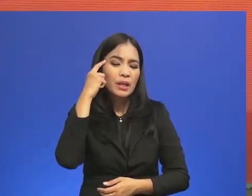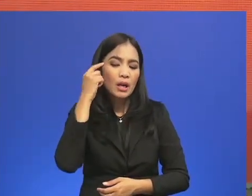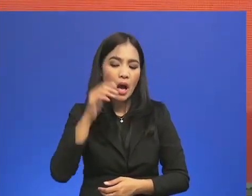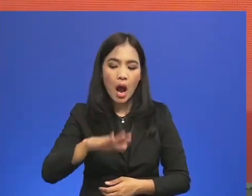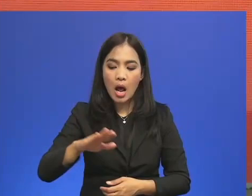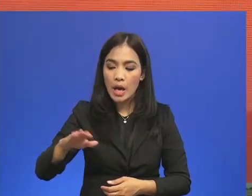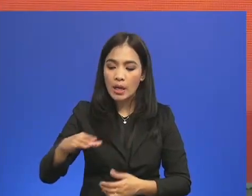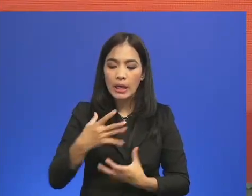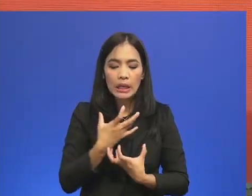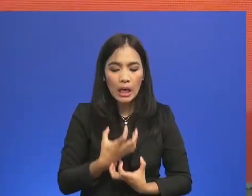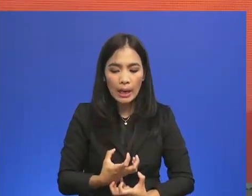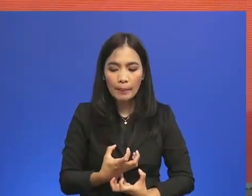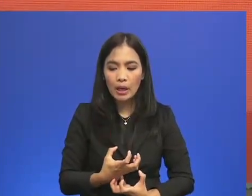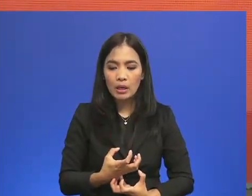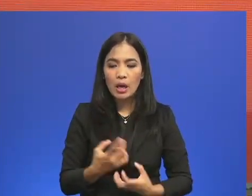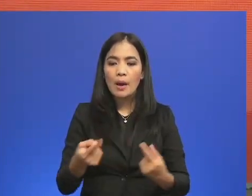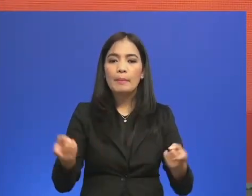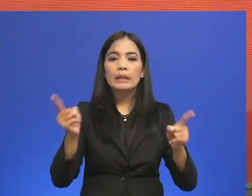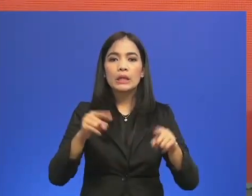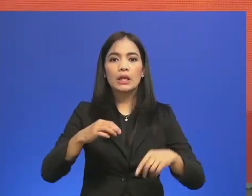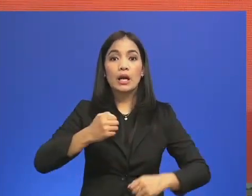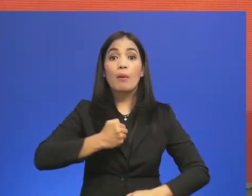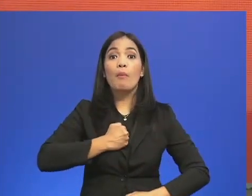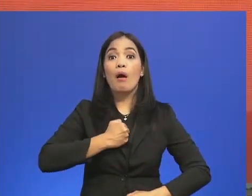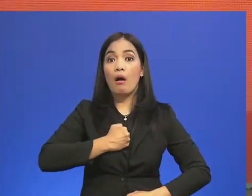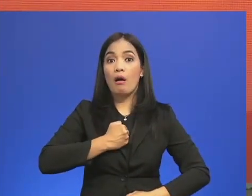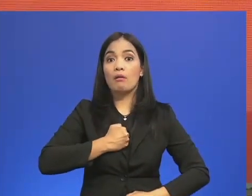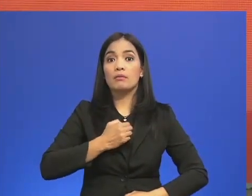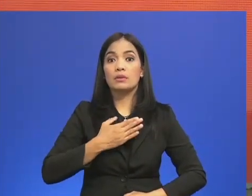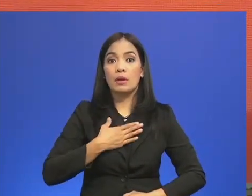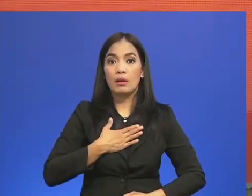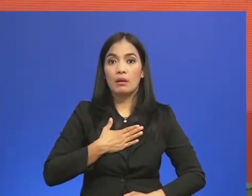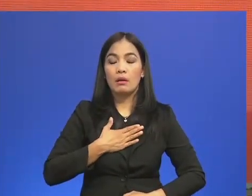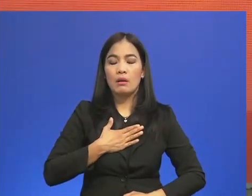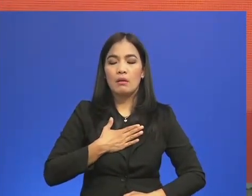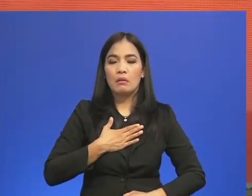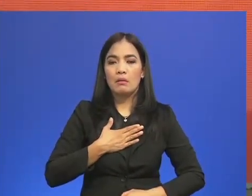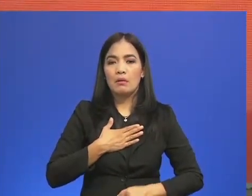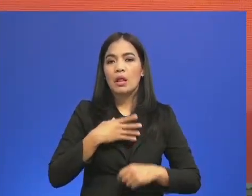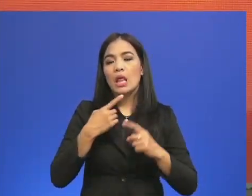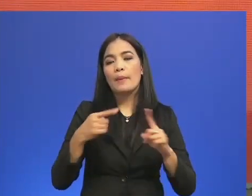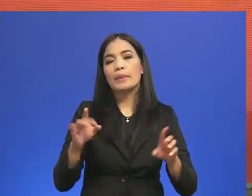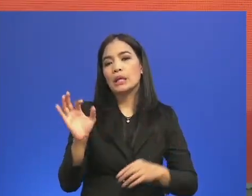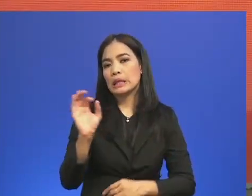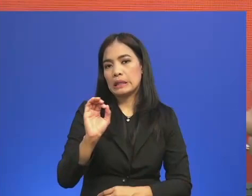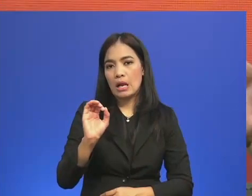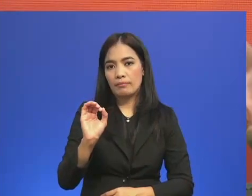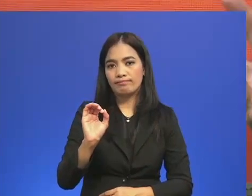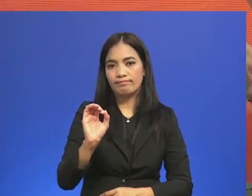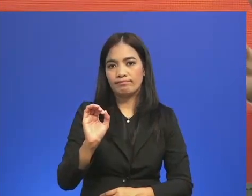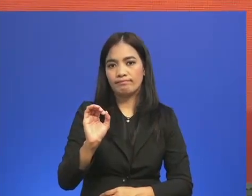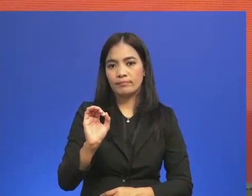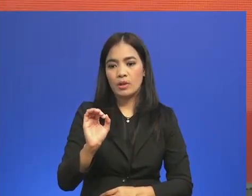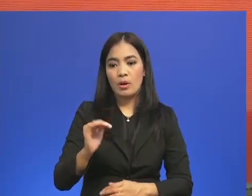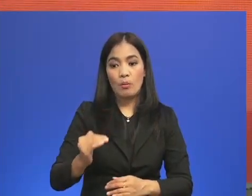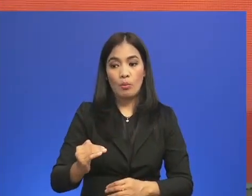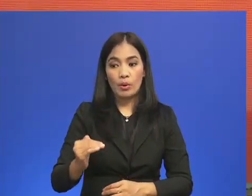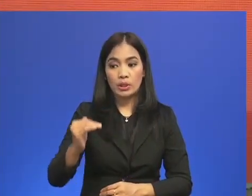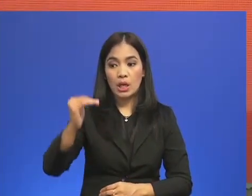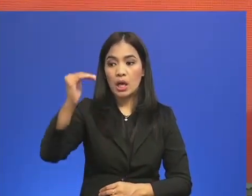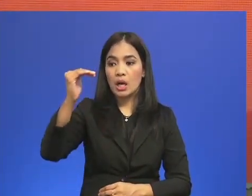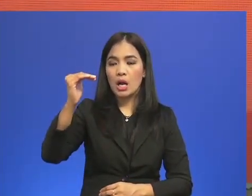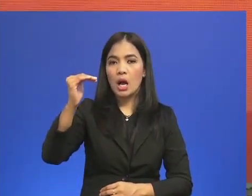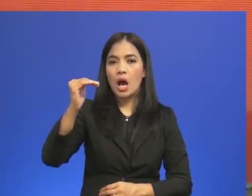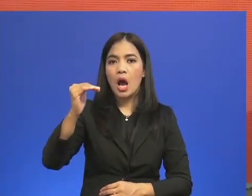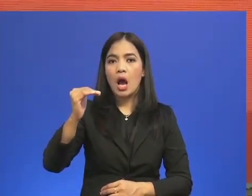anak-anak yang diharapkan bisa menjadi kebanggaan, ternyata tidak. Besar sedikit anak